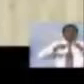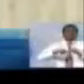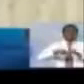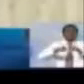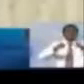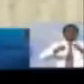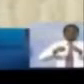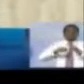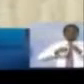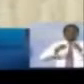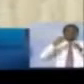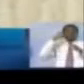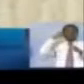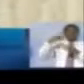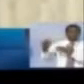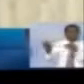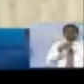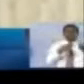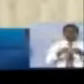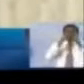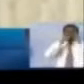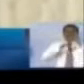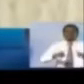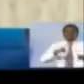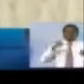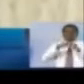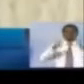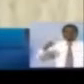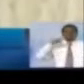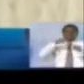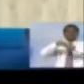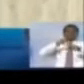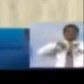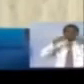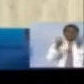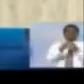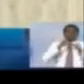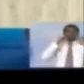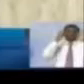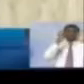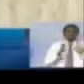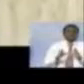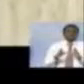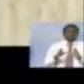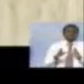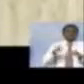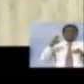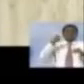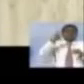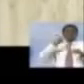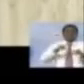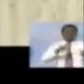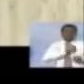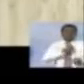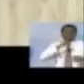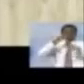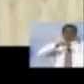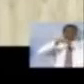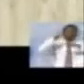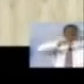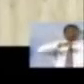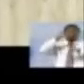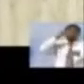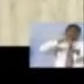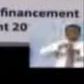vue d'apporter des réponses aux grands défis de la société ivoirienne, à savoir une armée à reconstruire, une